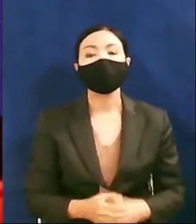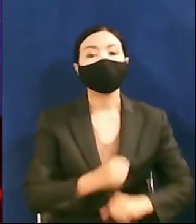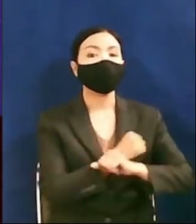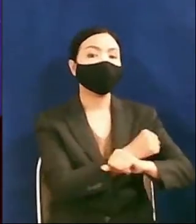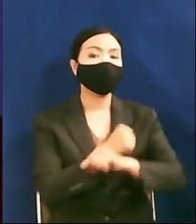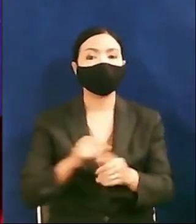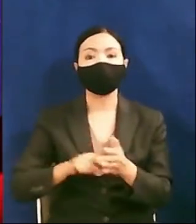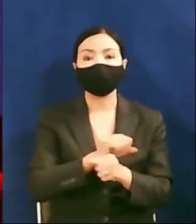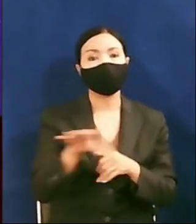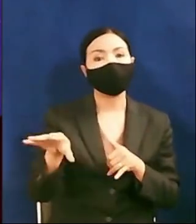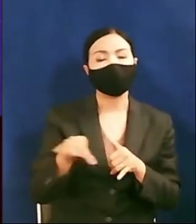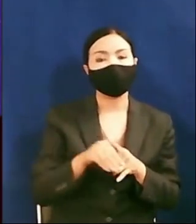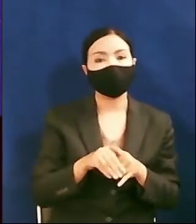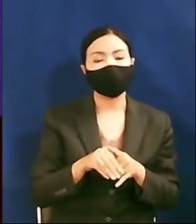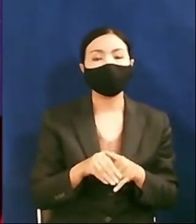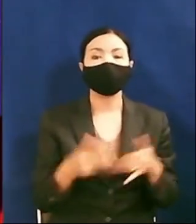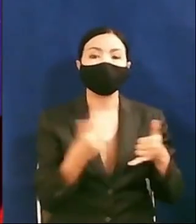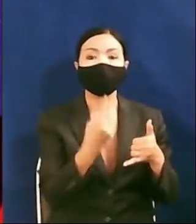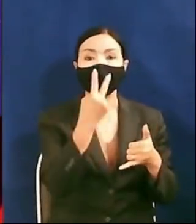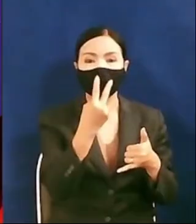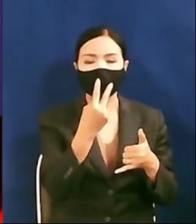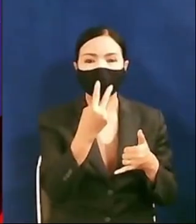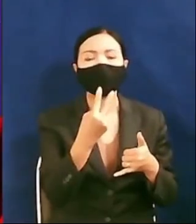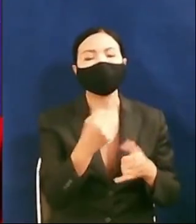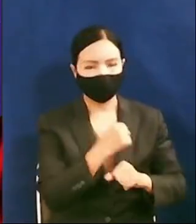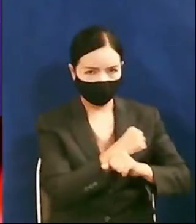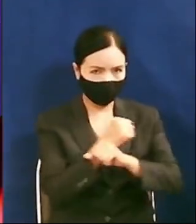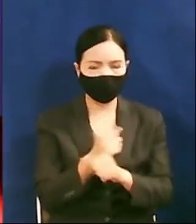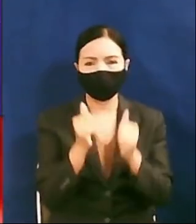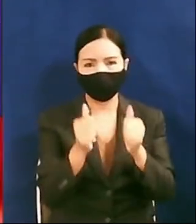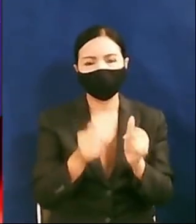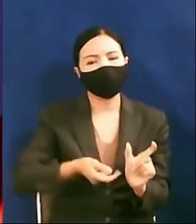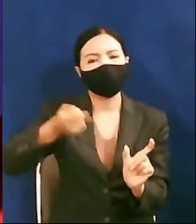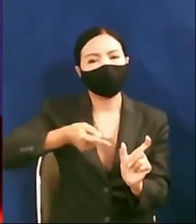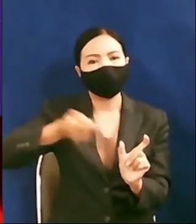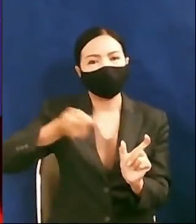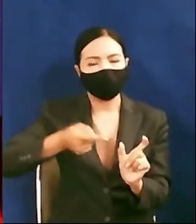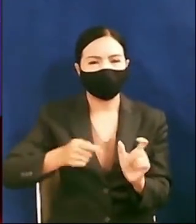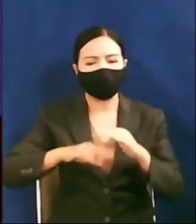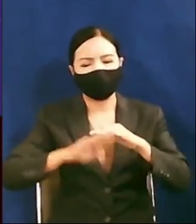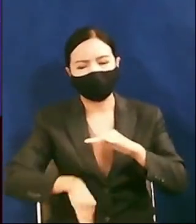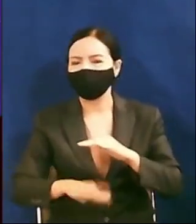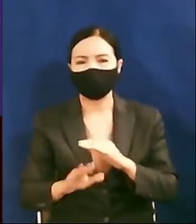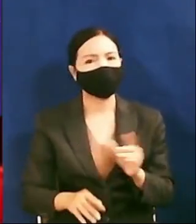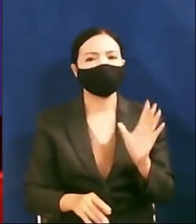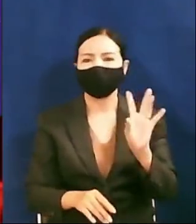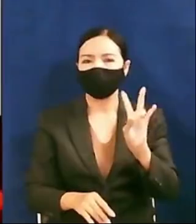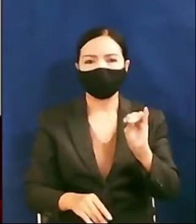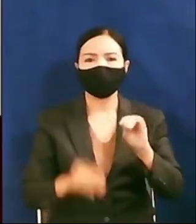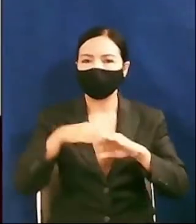กันการติดเชื้อของวัคซีนซิโนแวค2เข็มก็ยังไม่ลดลงนะครับอยู่แนวโน้มคงที่ไม่ได้ต่ำกว่า 70% แต่อย่าง